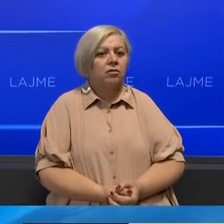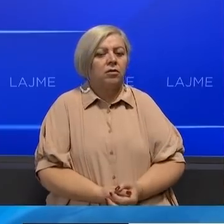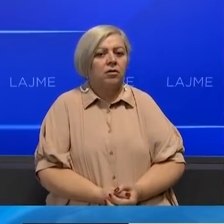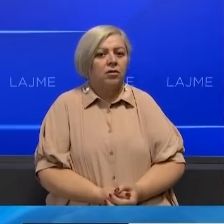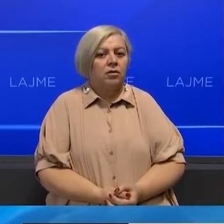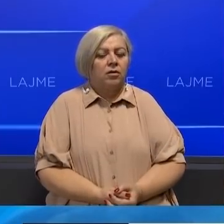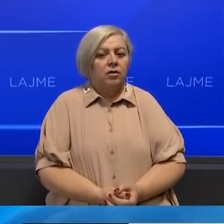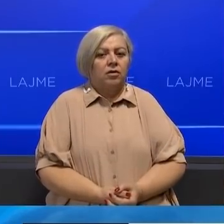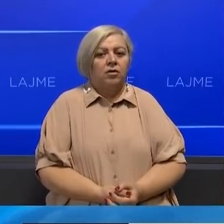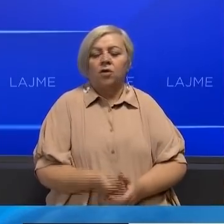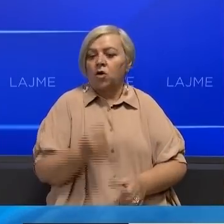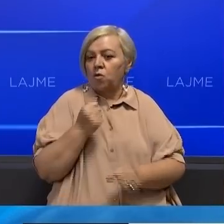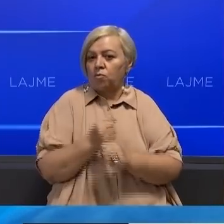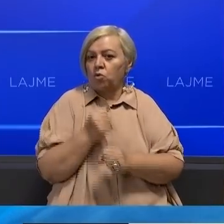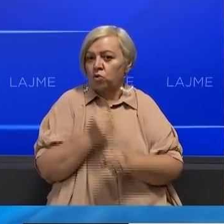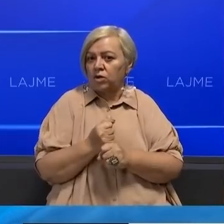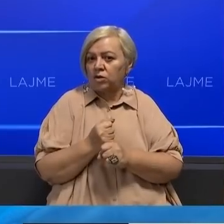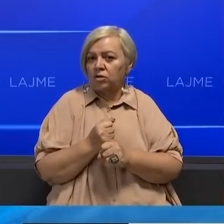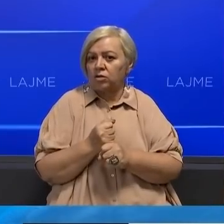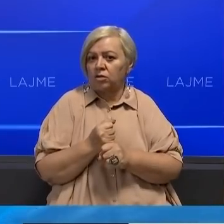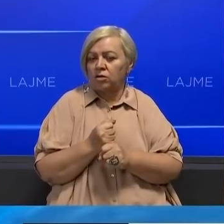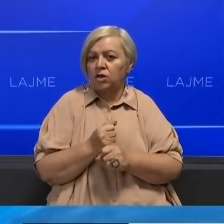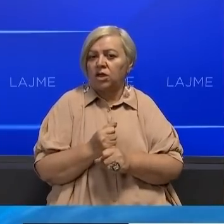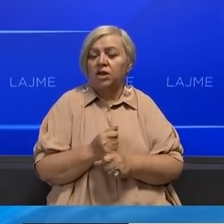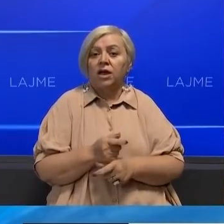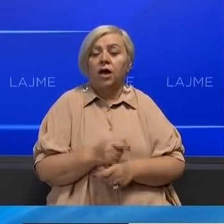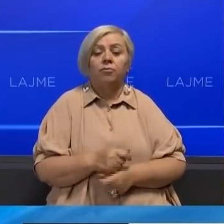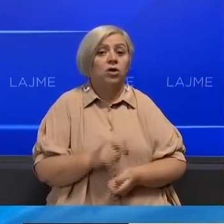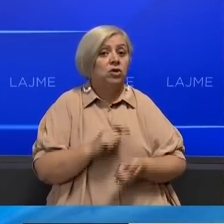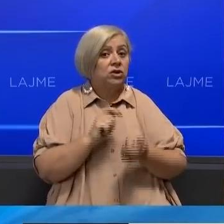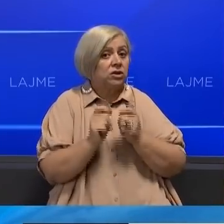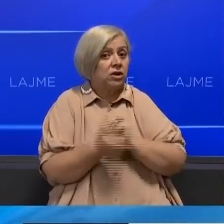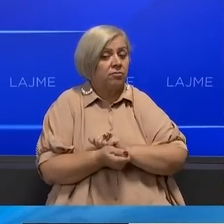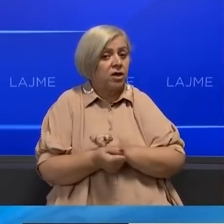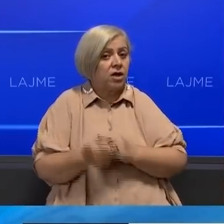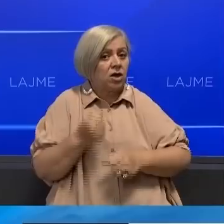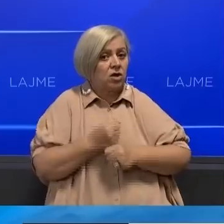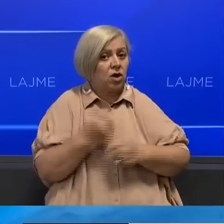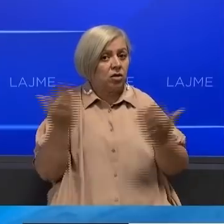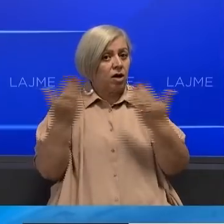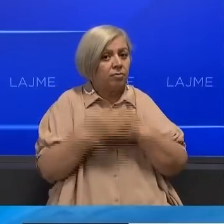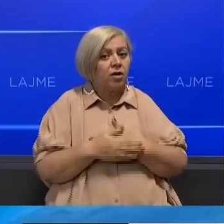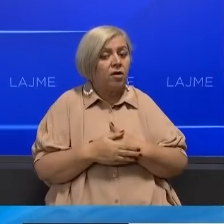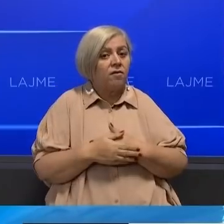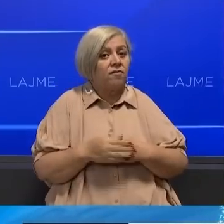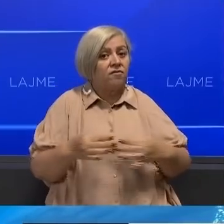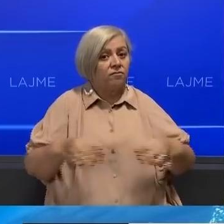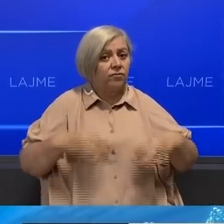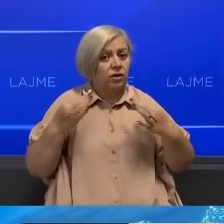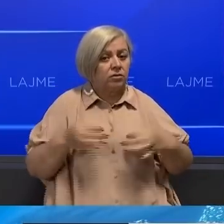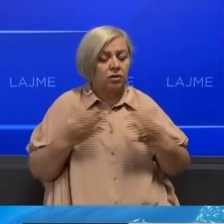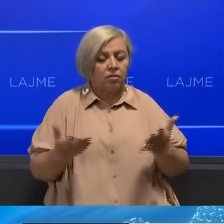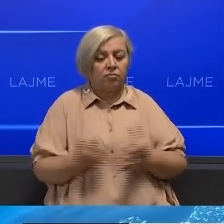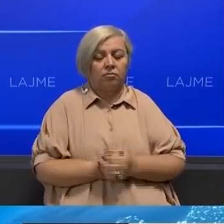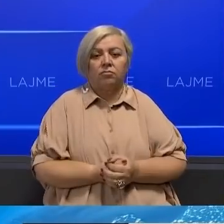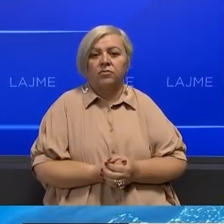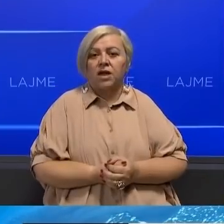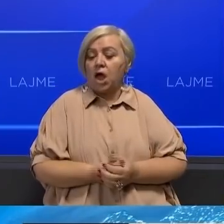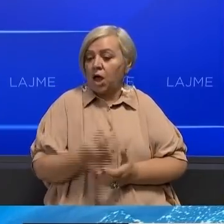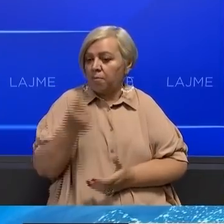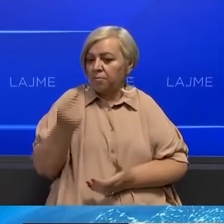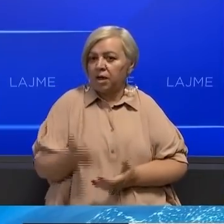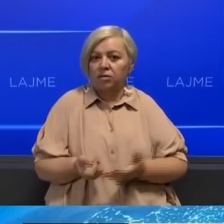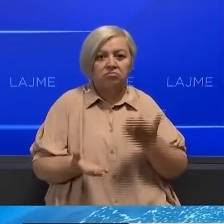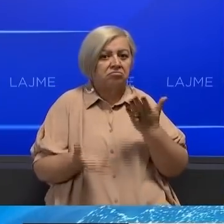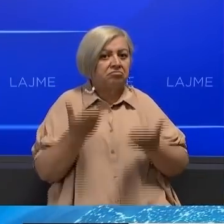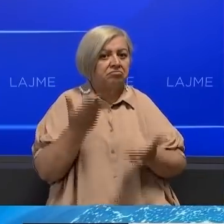shtesë, punën në ndrimin e natës, apo punën gjatë festave. E gjetura tjetër është kompenzimi pagave pa